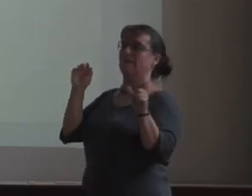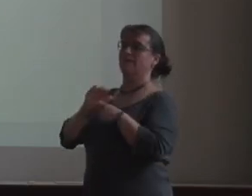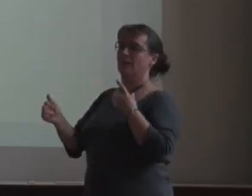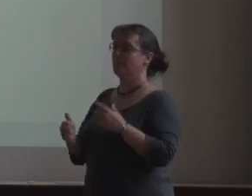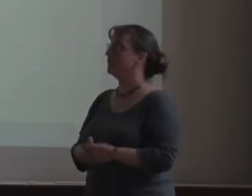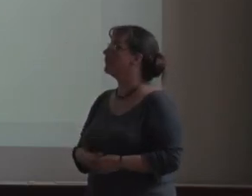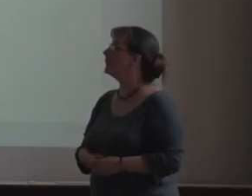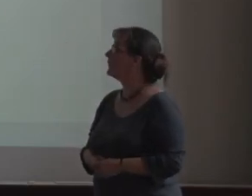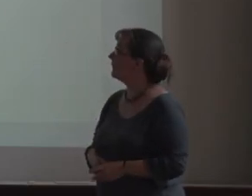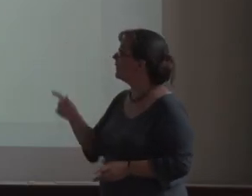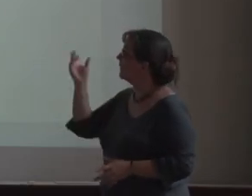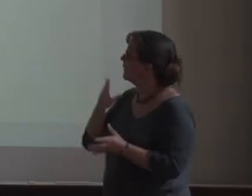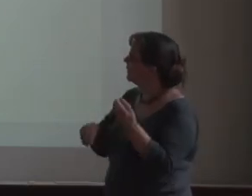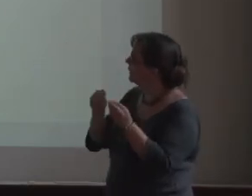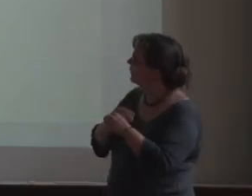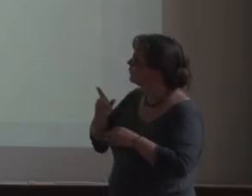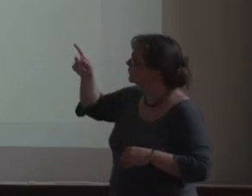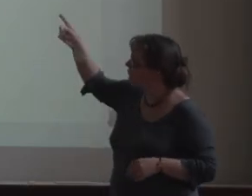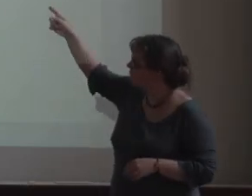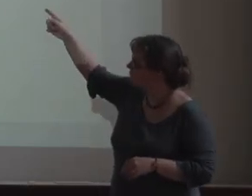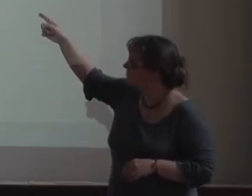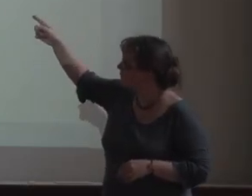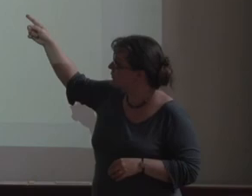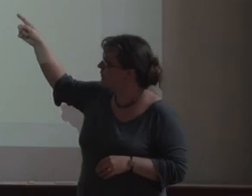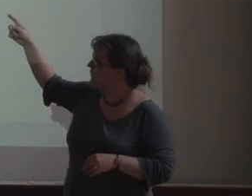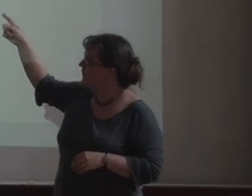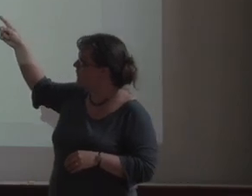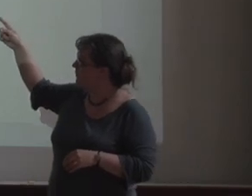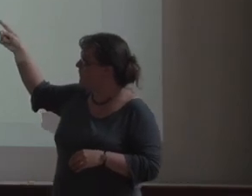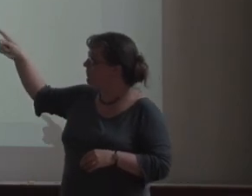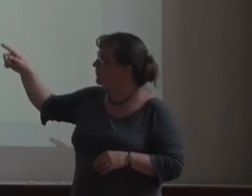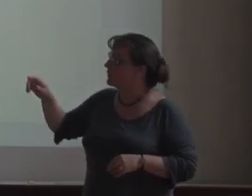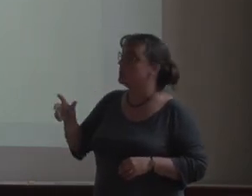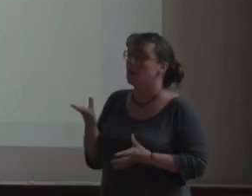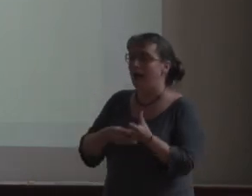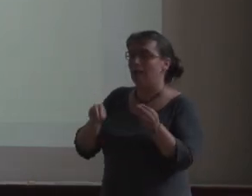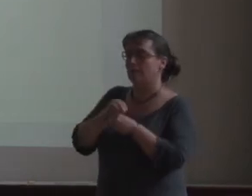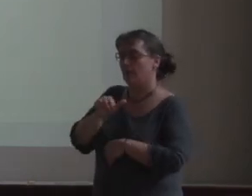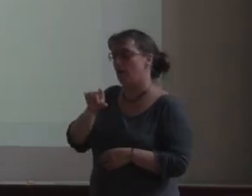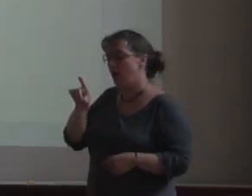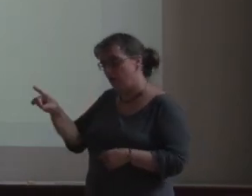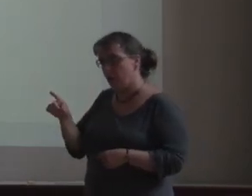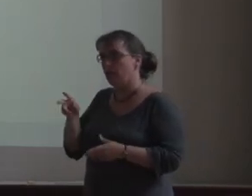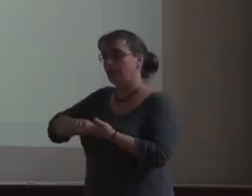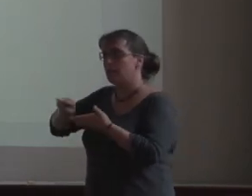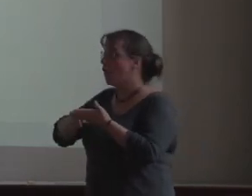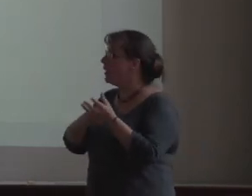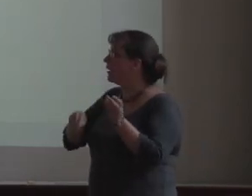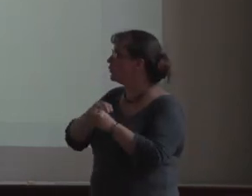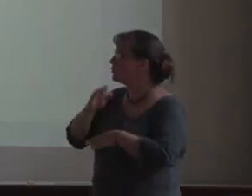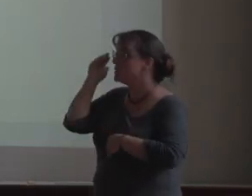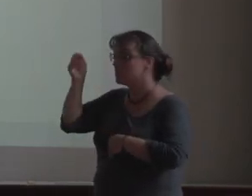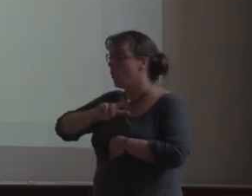Le add reader prend en deuxième argument un callback qui va être appelé quand un message est disponible sur la